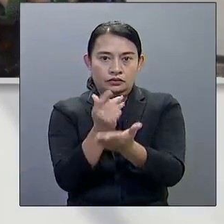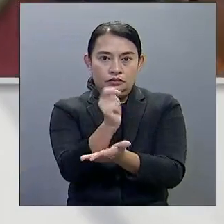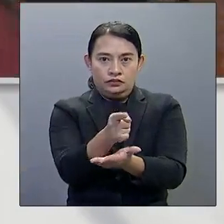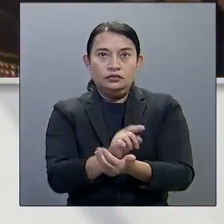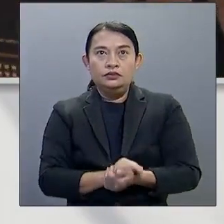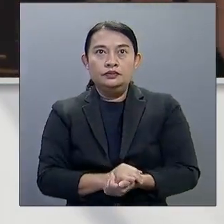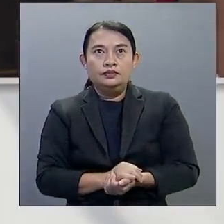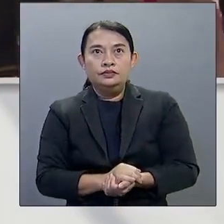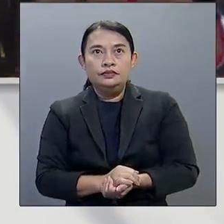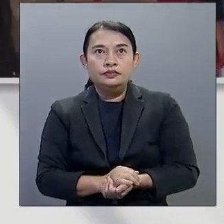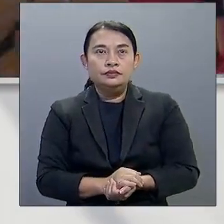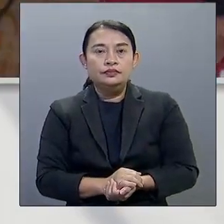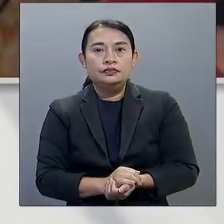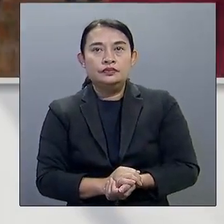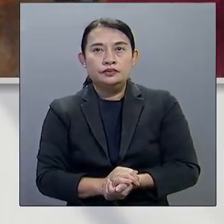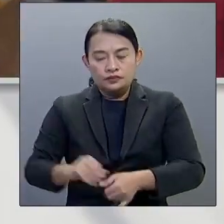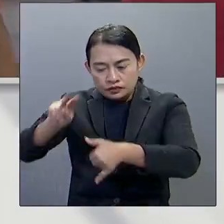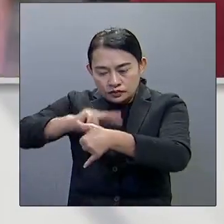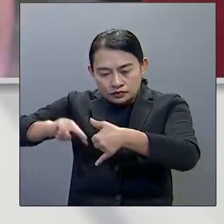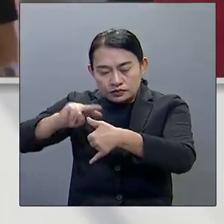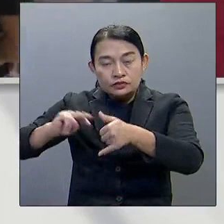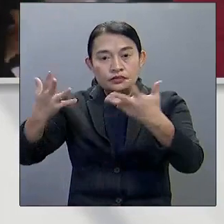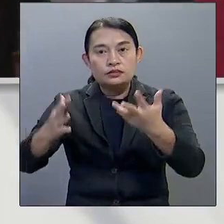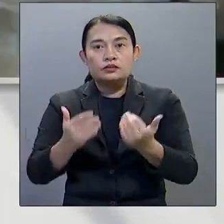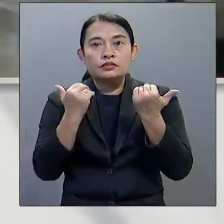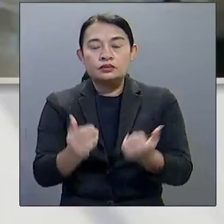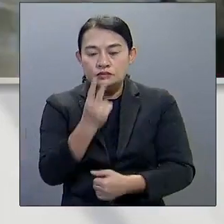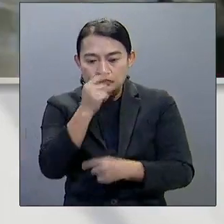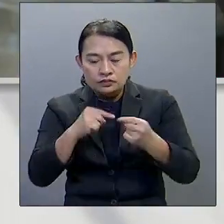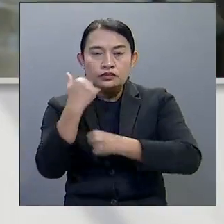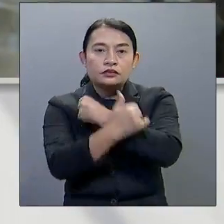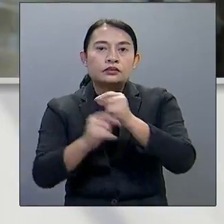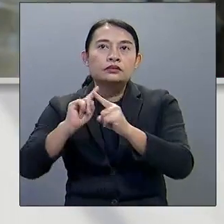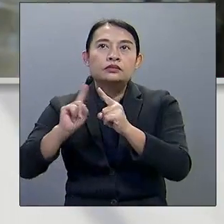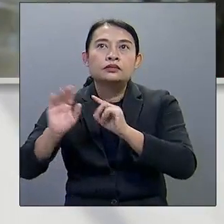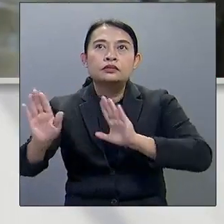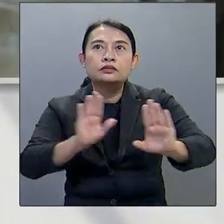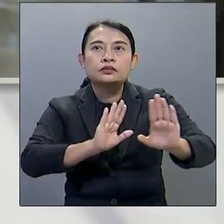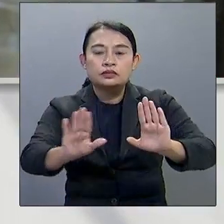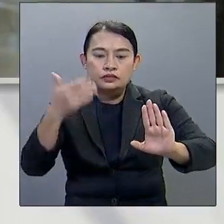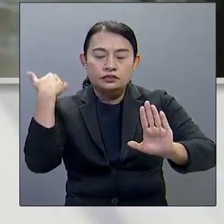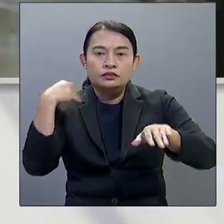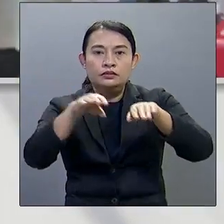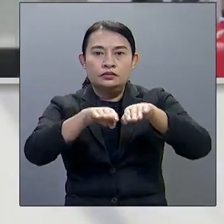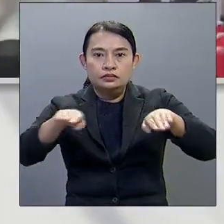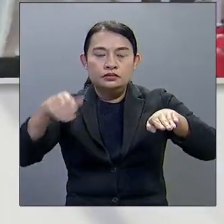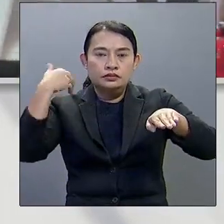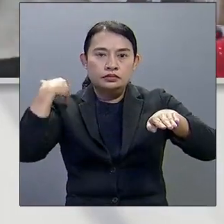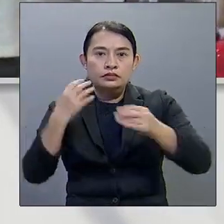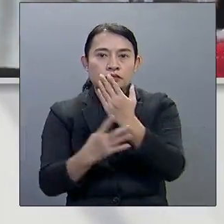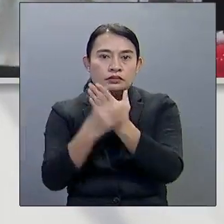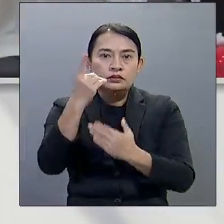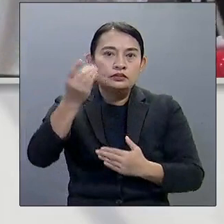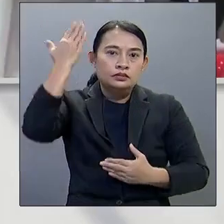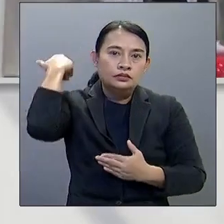ไม่ได้มีมาตรการคัดกรองนะคะแต่ว่าตอนนี้ถ้าไปขยับดูหลายๆประเทศเนี่ยเขามีมาตรการออกมามากขึ้นเรื่อยๆค่ะสัปดาห์ที่แล้วดิ